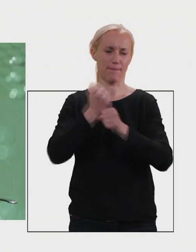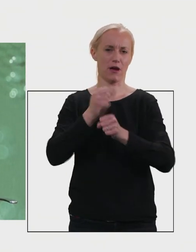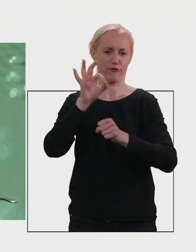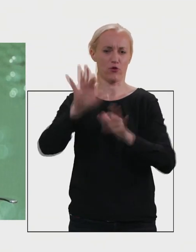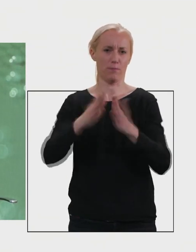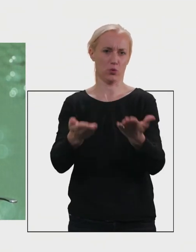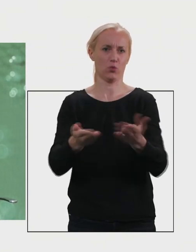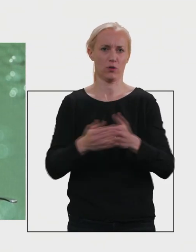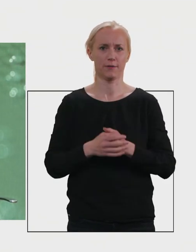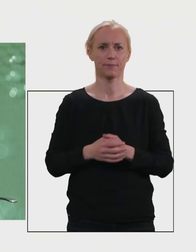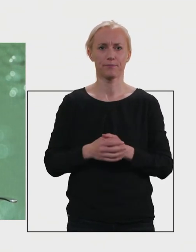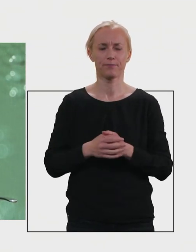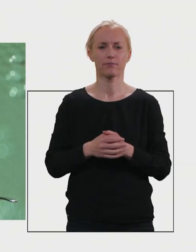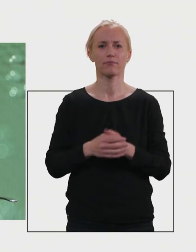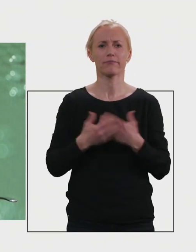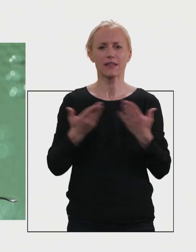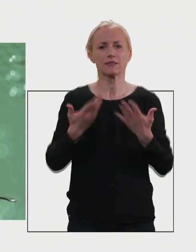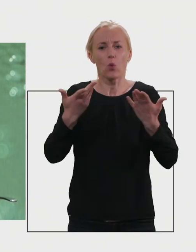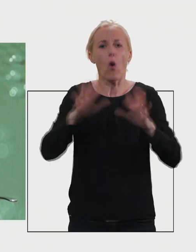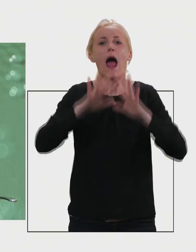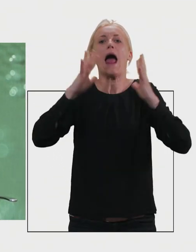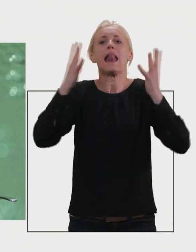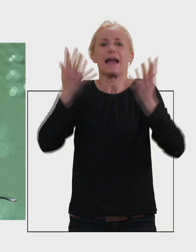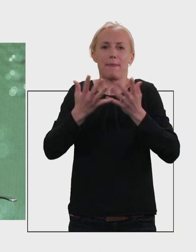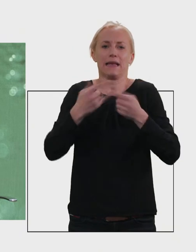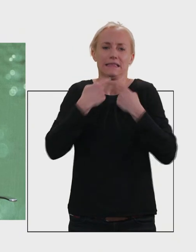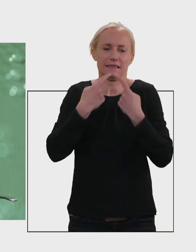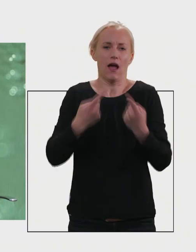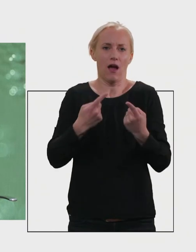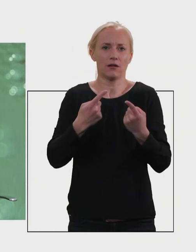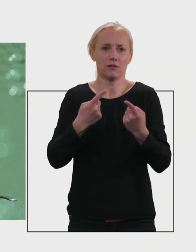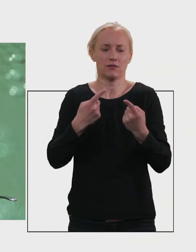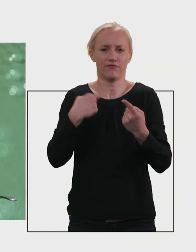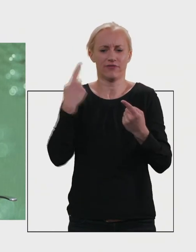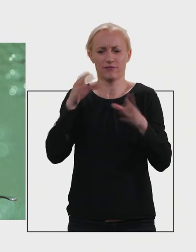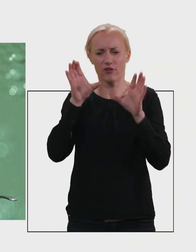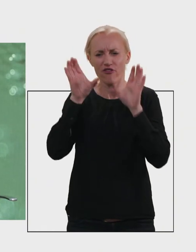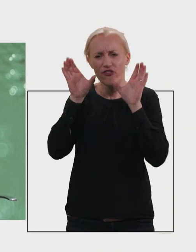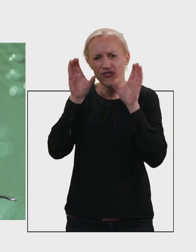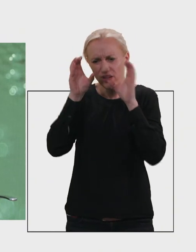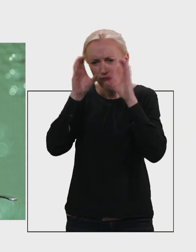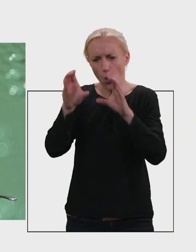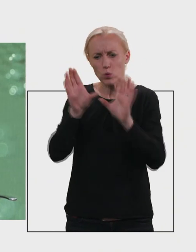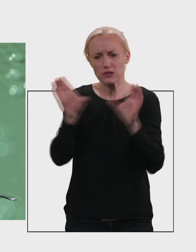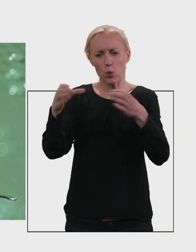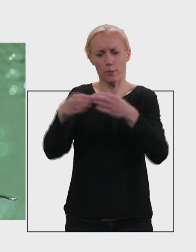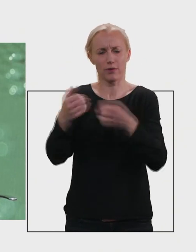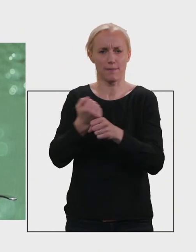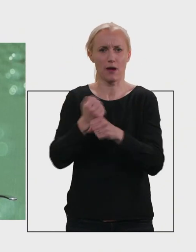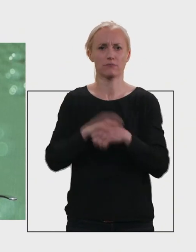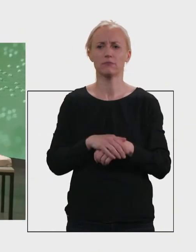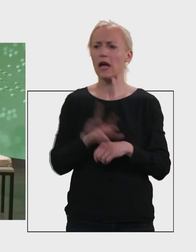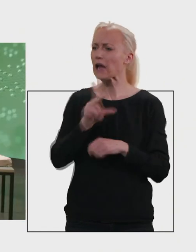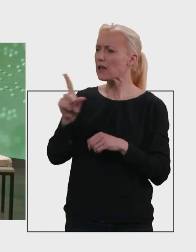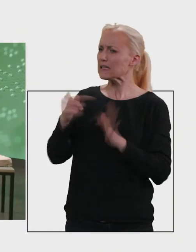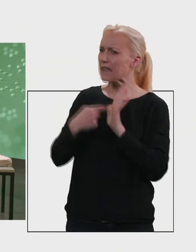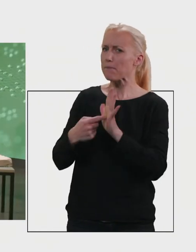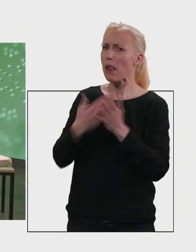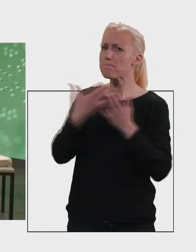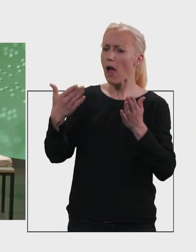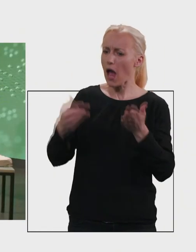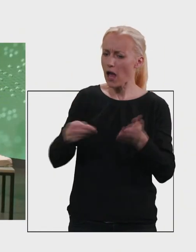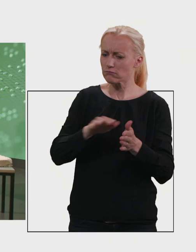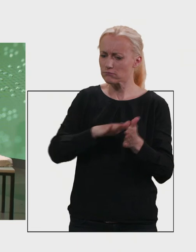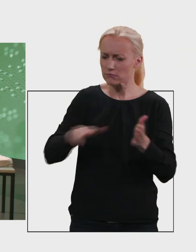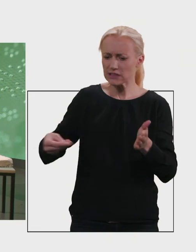Buch. Also so mal ganz allgemein gesagt, okay, was wir da als Fokusgruppe gemacht haben. Katja, vielleicht zeig ruhig noch mal ein paar Seiten irgendwie von